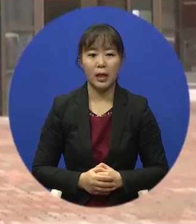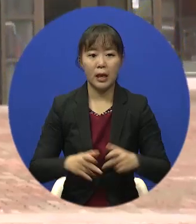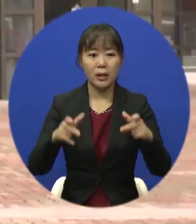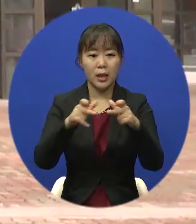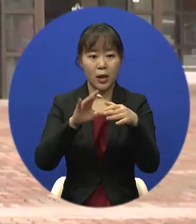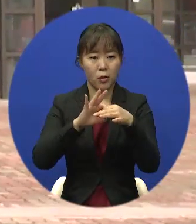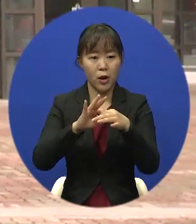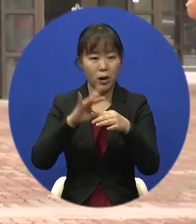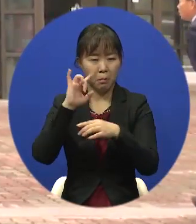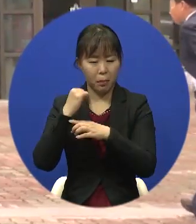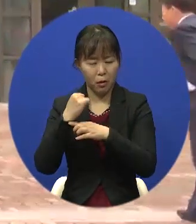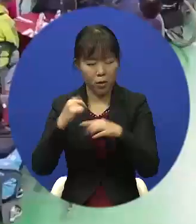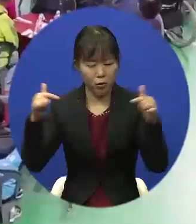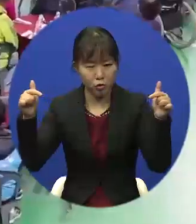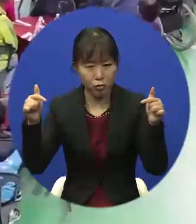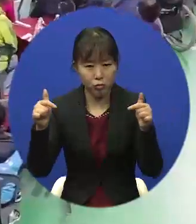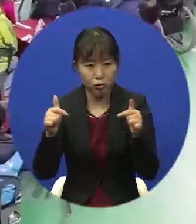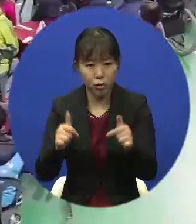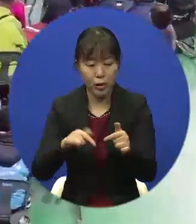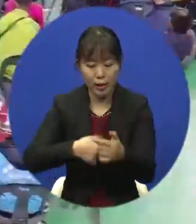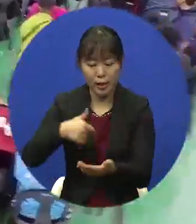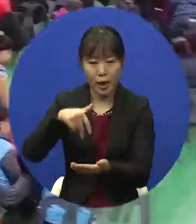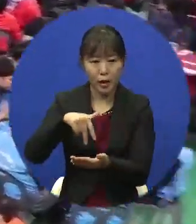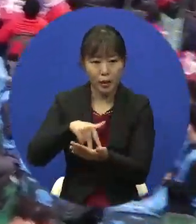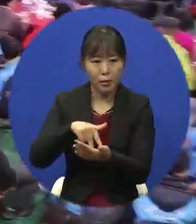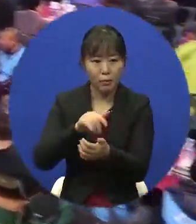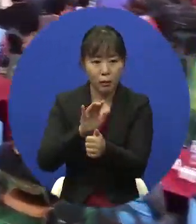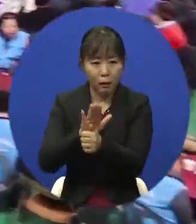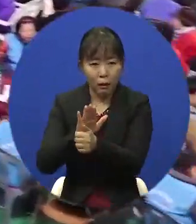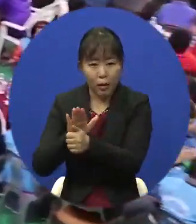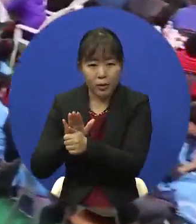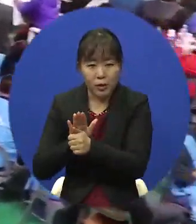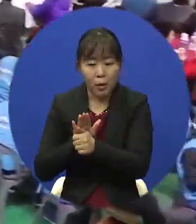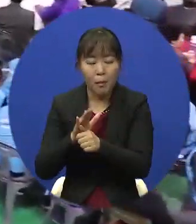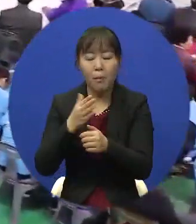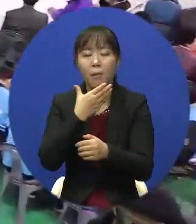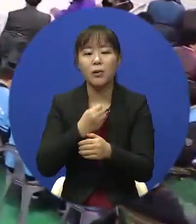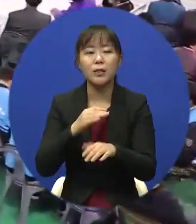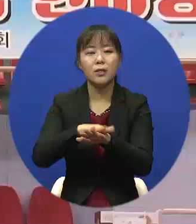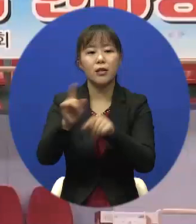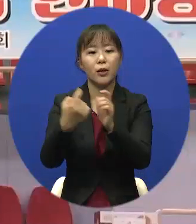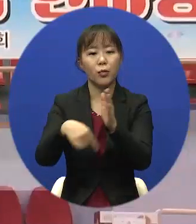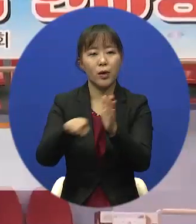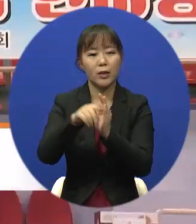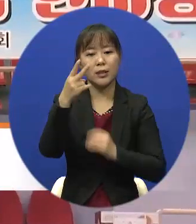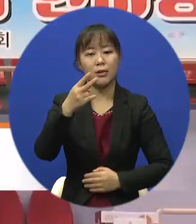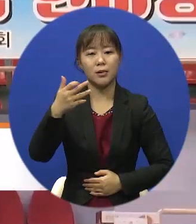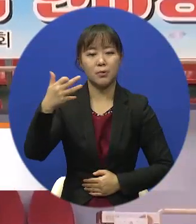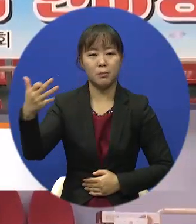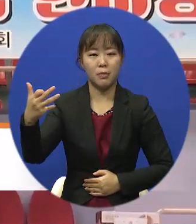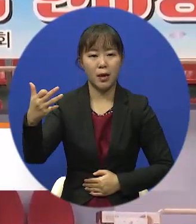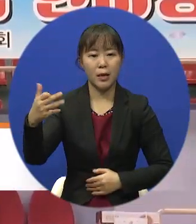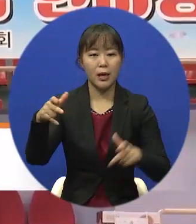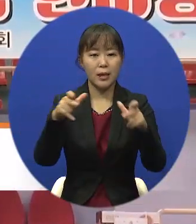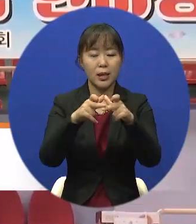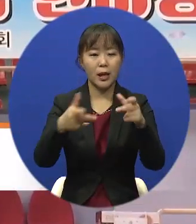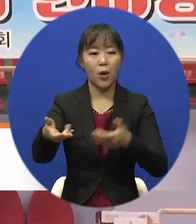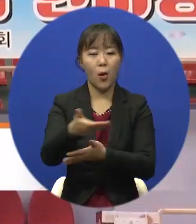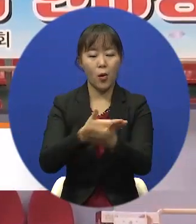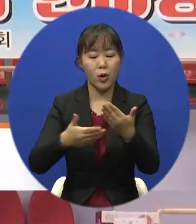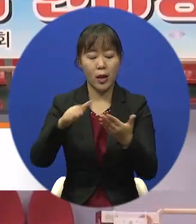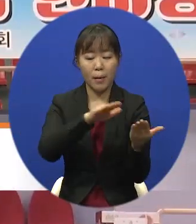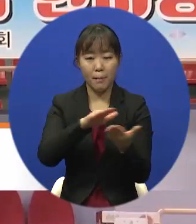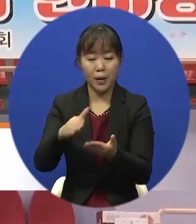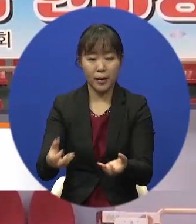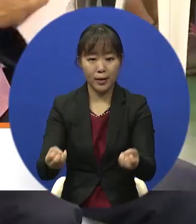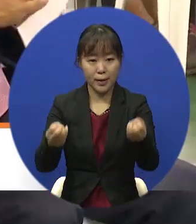장애인에 대한 편견을 줄이고 이들의 자립 의지를 높여 장애인 복지를 실현하기 위한 2018년 장애인 어울림 한마당